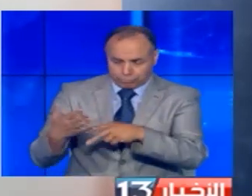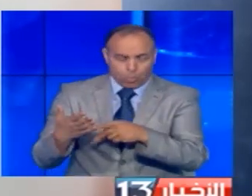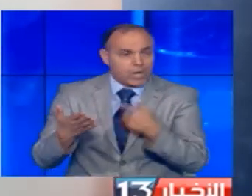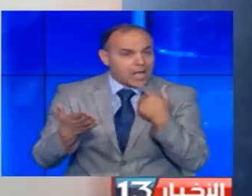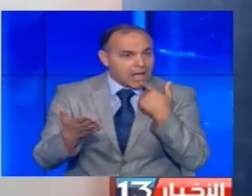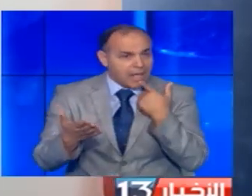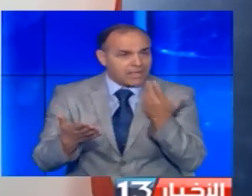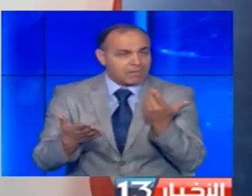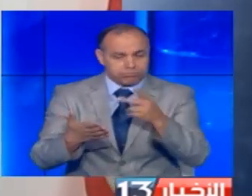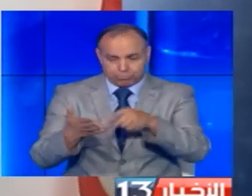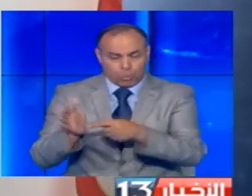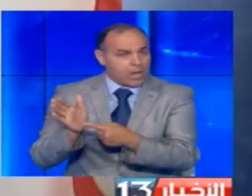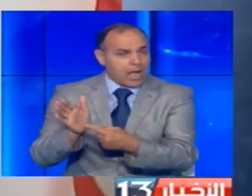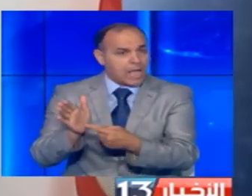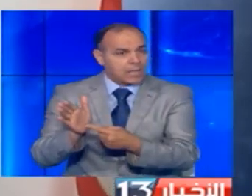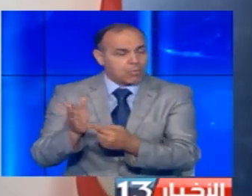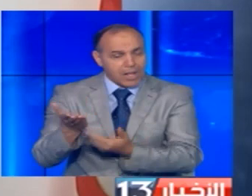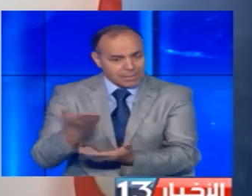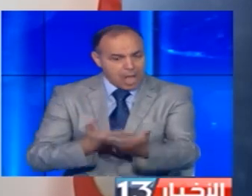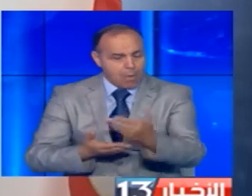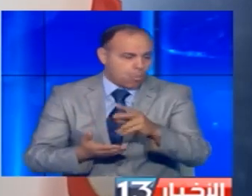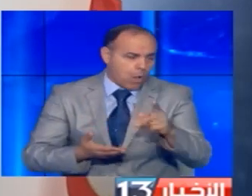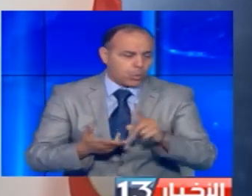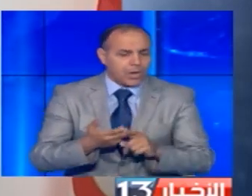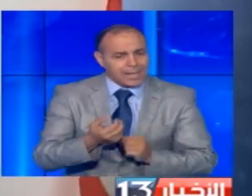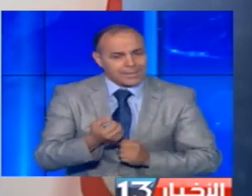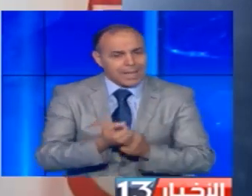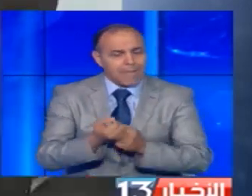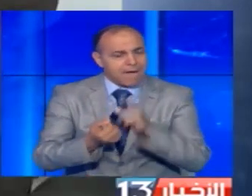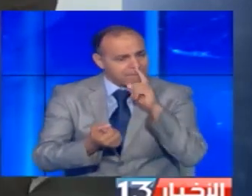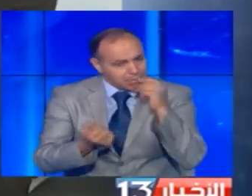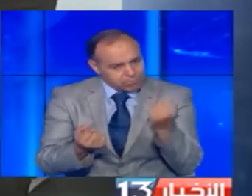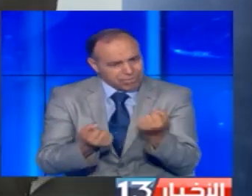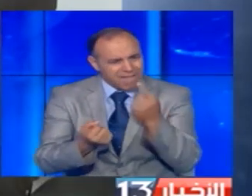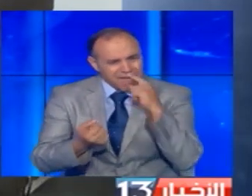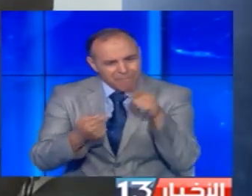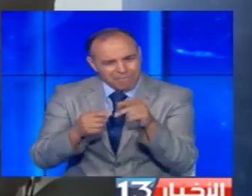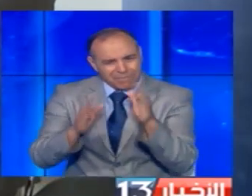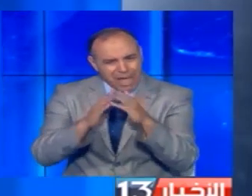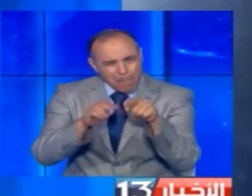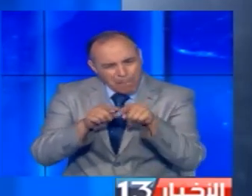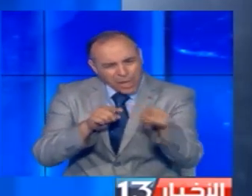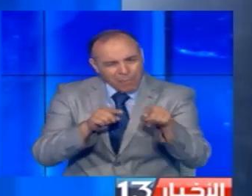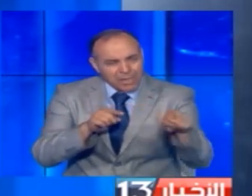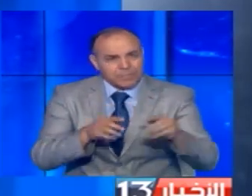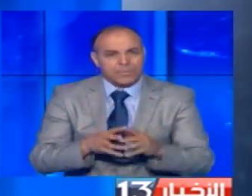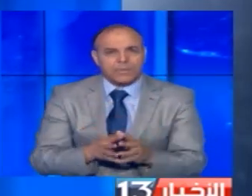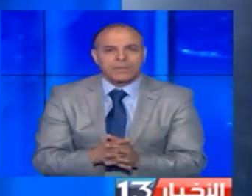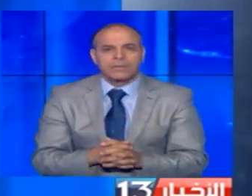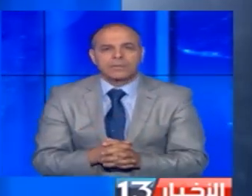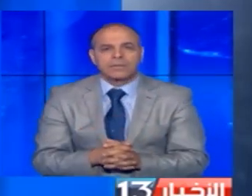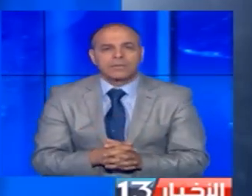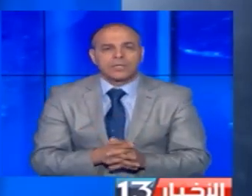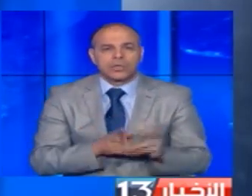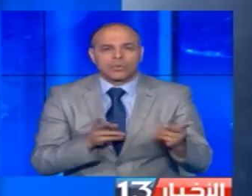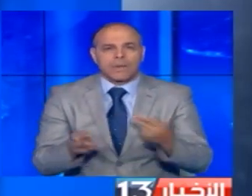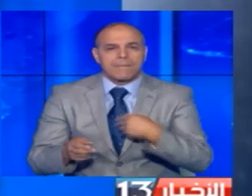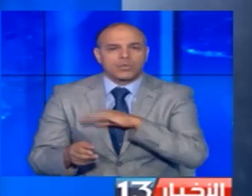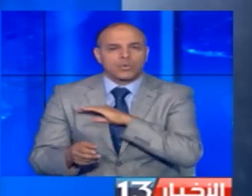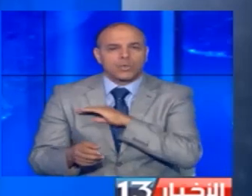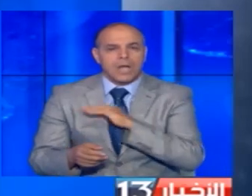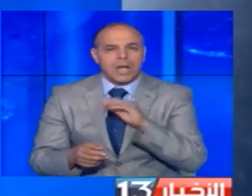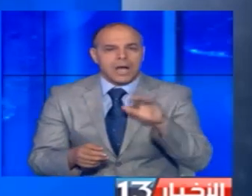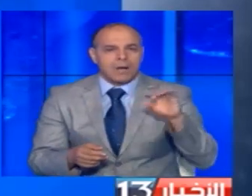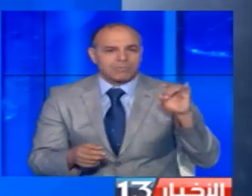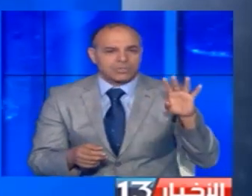السريه وتعاون اخر لدعم المراه الريفيه بحضور ممثلين عن